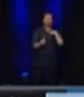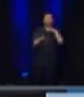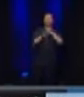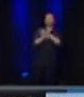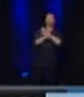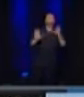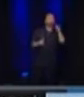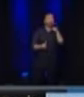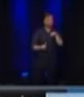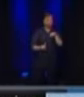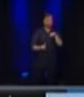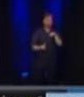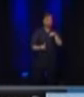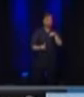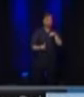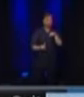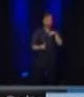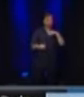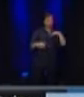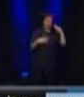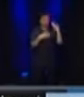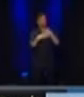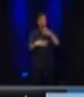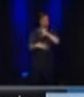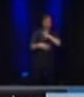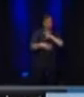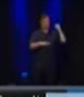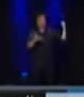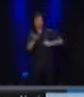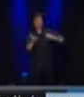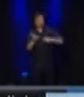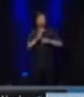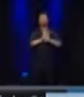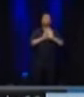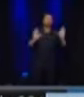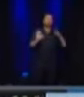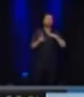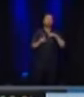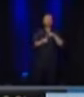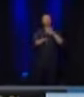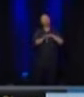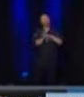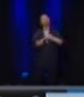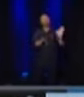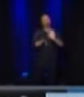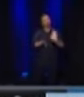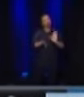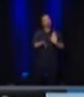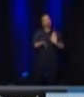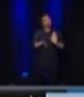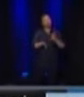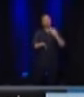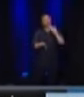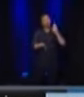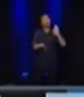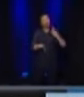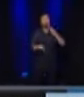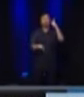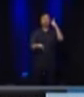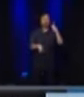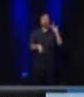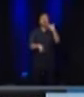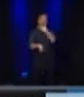qui est important encore, je vais le redéter là, aujourd'hui, l'important, c'est d'être vacciné une dose, puis deux doses, entre 8 et 12 semaines